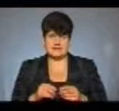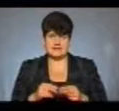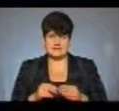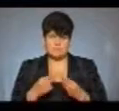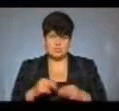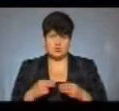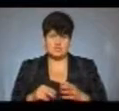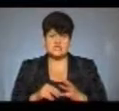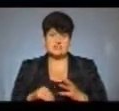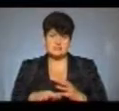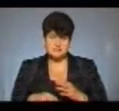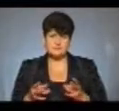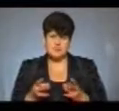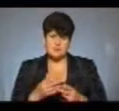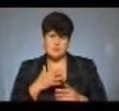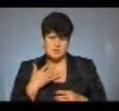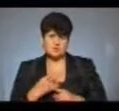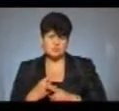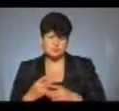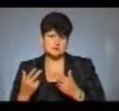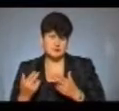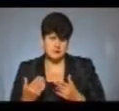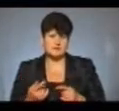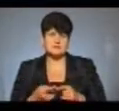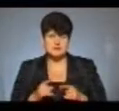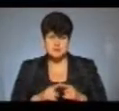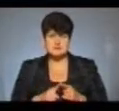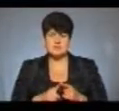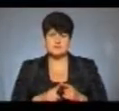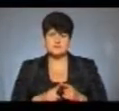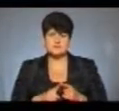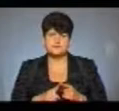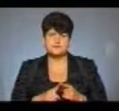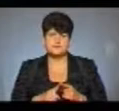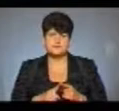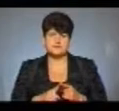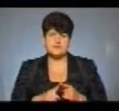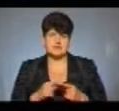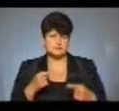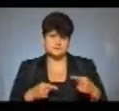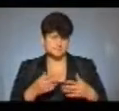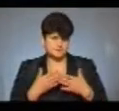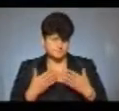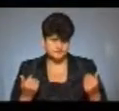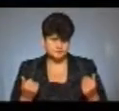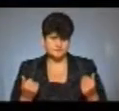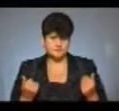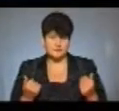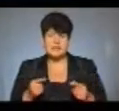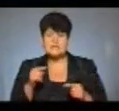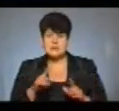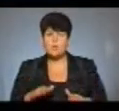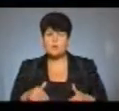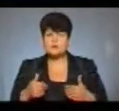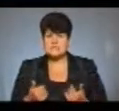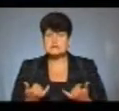поставити багато запобіжників, тобто це не викликає ніяких, наприклад, там суперечок. суперечностей. Тобто і ті пропозиції,